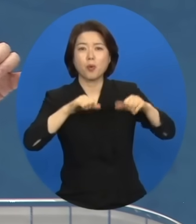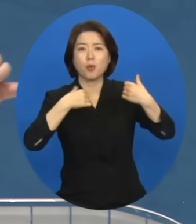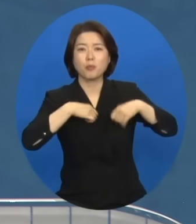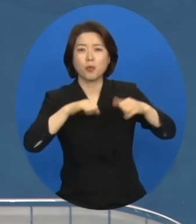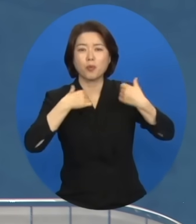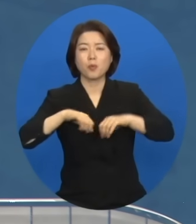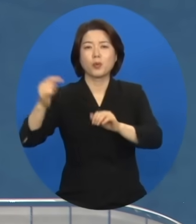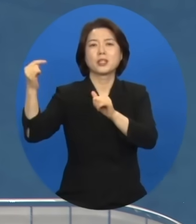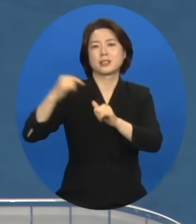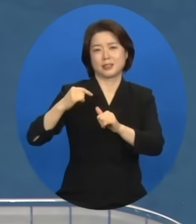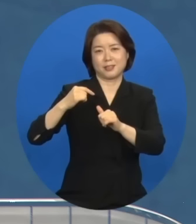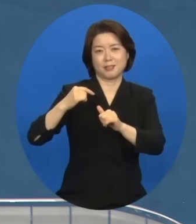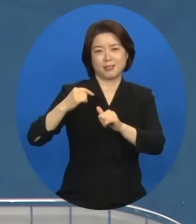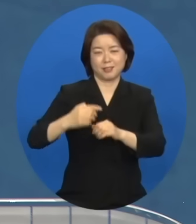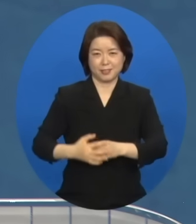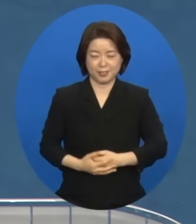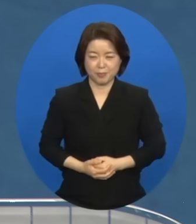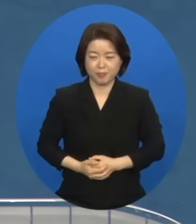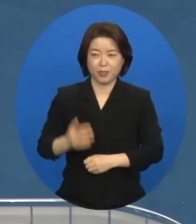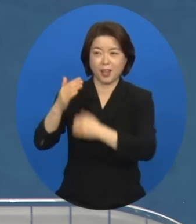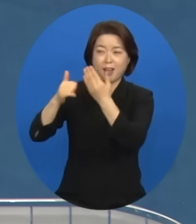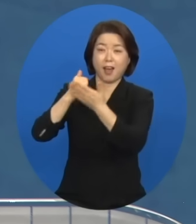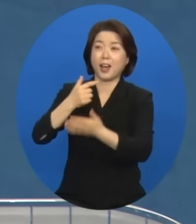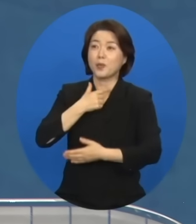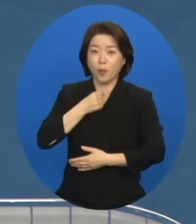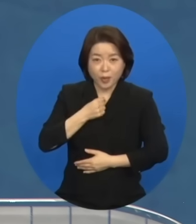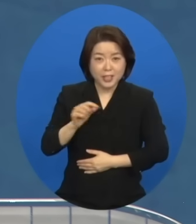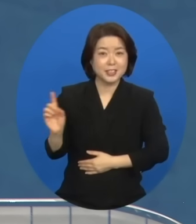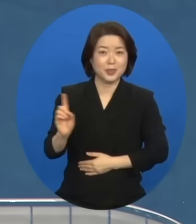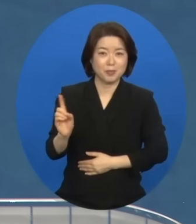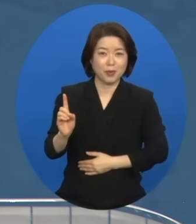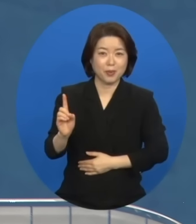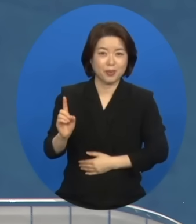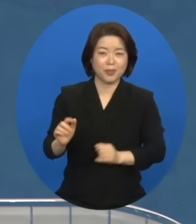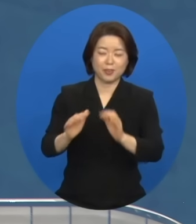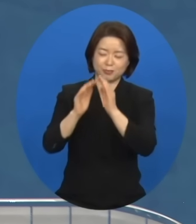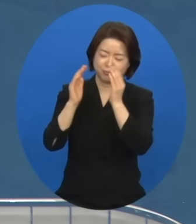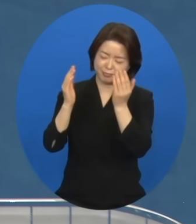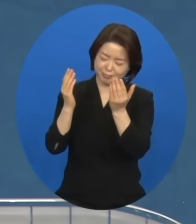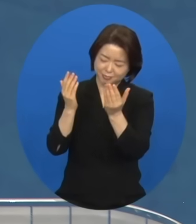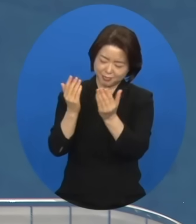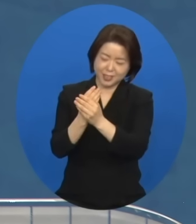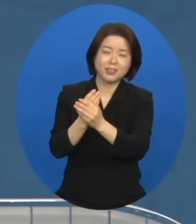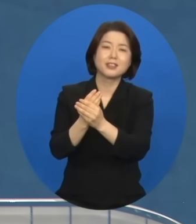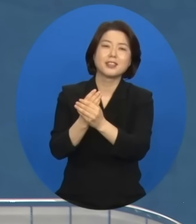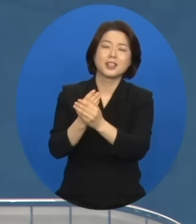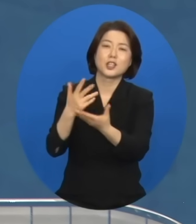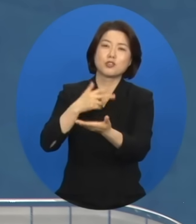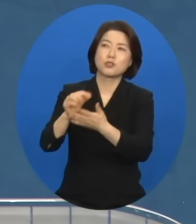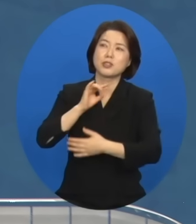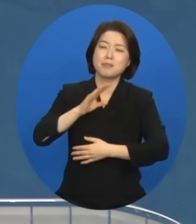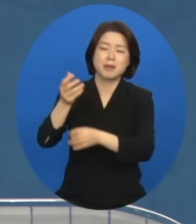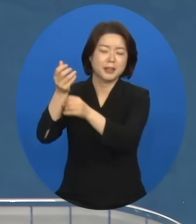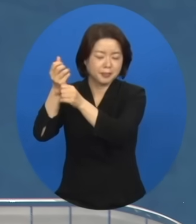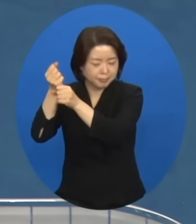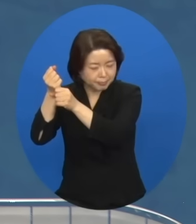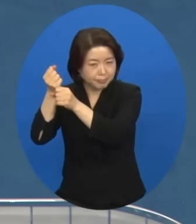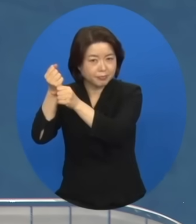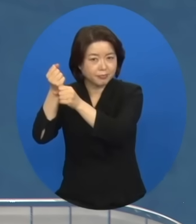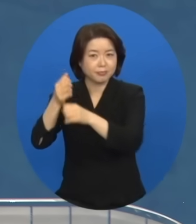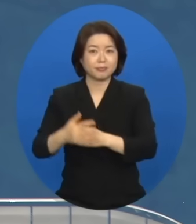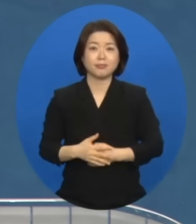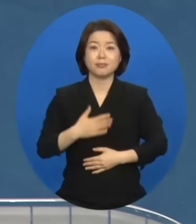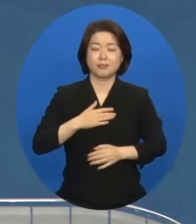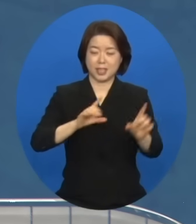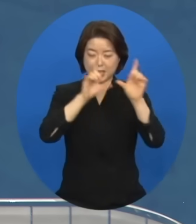거예요. 하나님이 원하셨던 것은 전적으로 주님만 의지하면서 제 삶